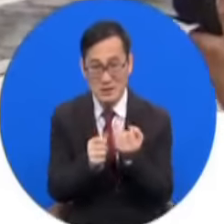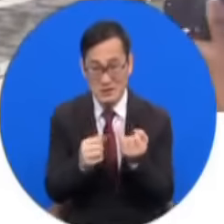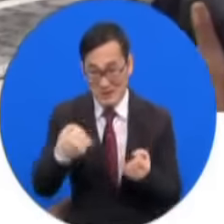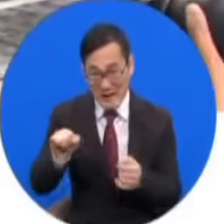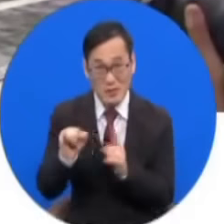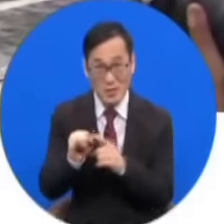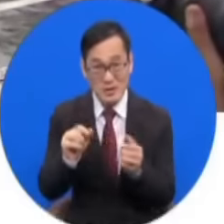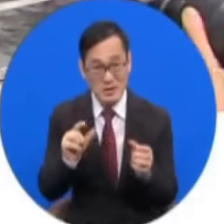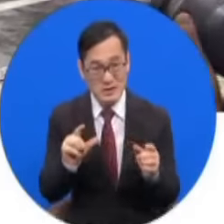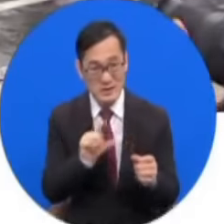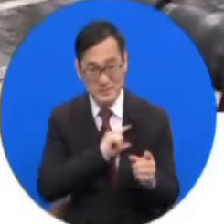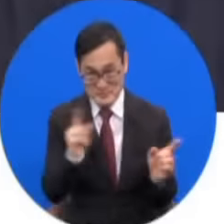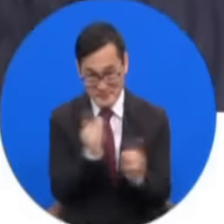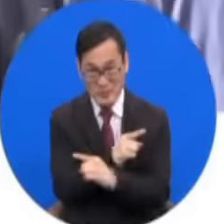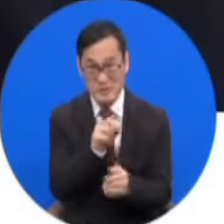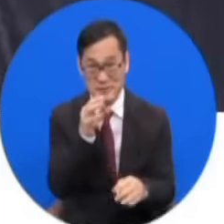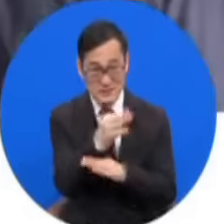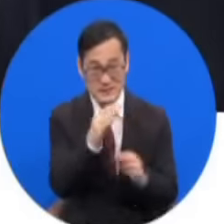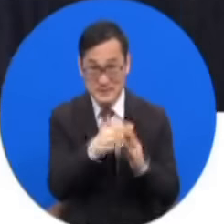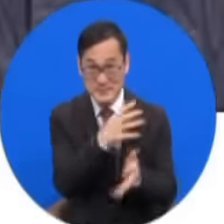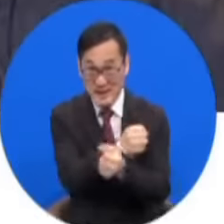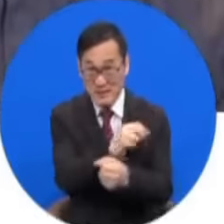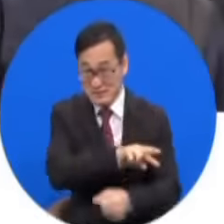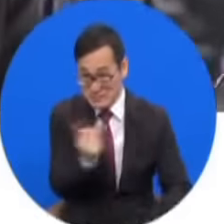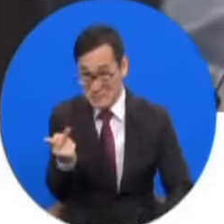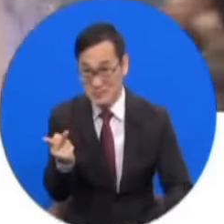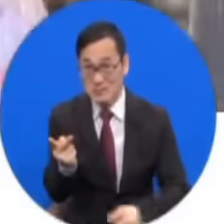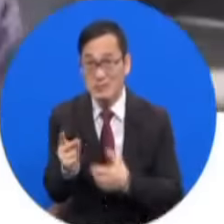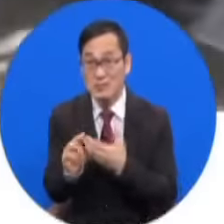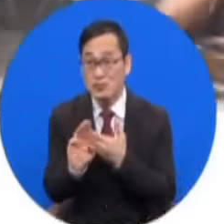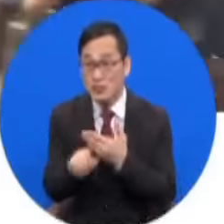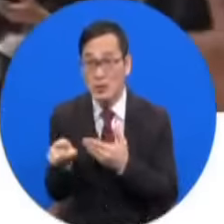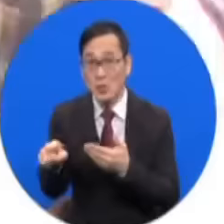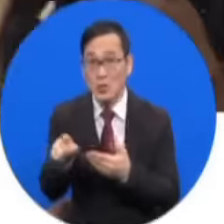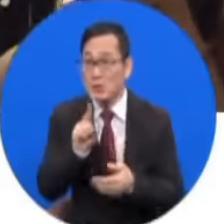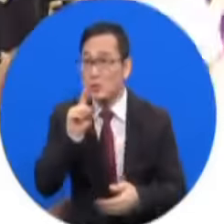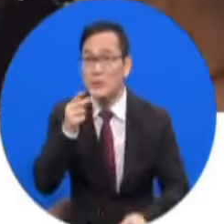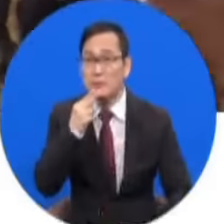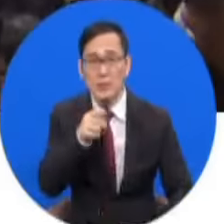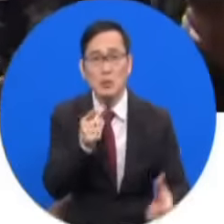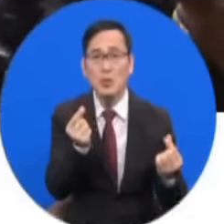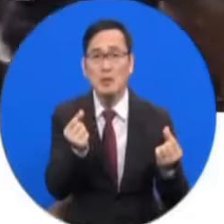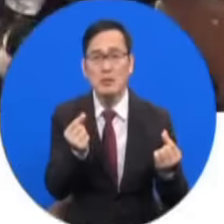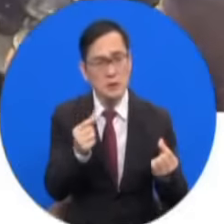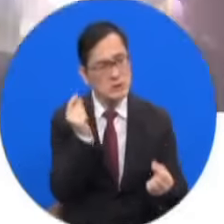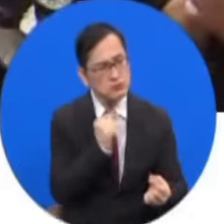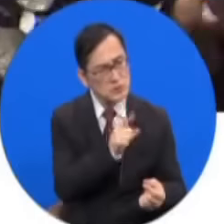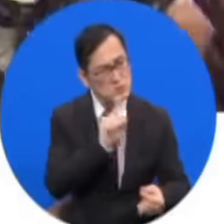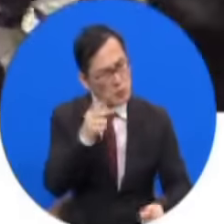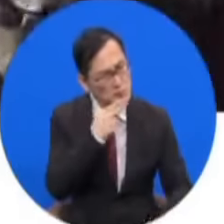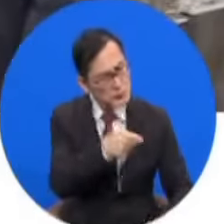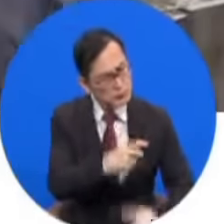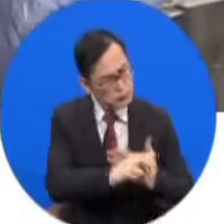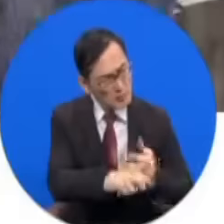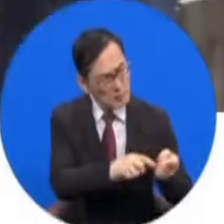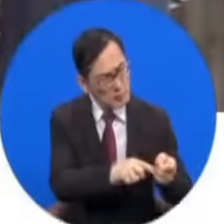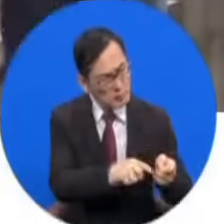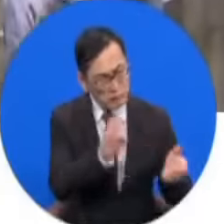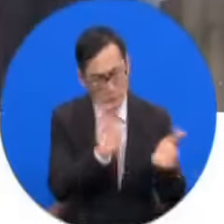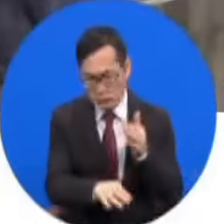가는게 왜냐하면 문다 시 부동산 현황을 보면 양평동에 집이 있었어요 원래 이게 남편하고 살던 구암동 집을 갖다가